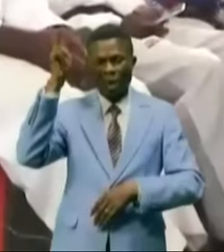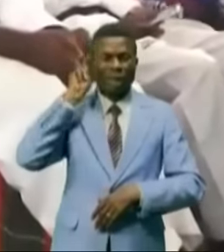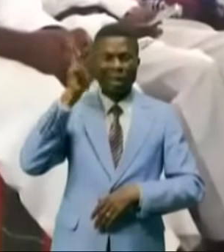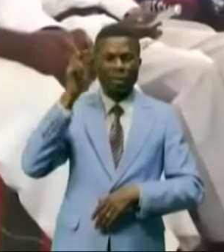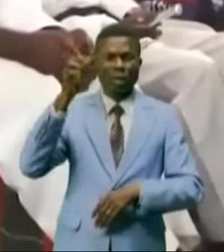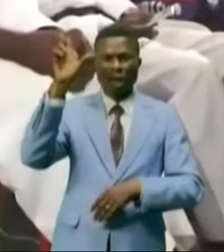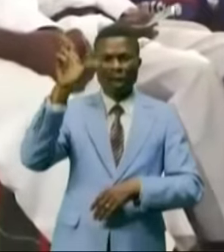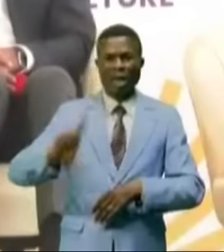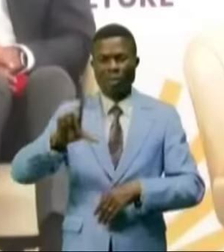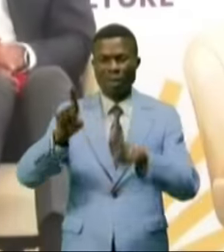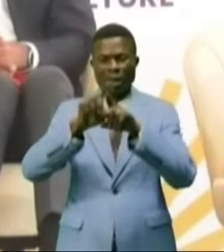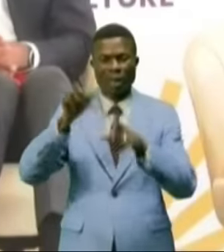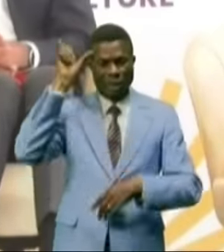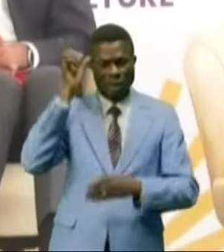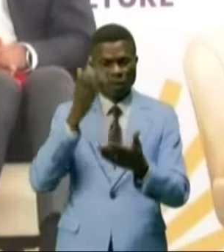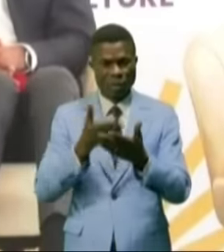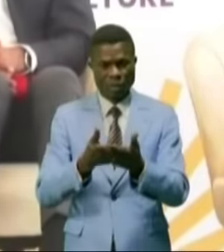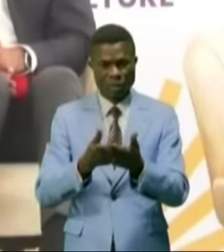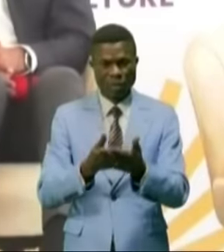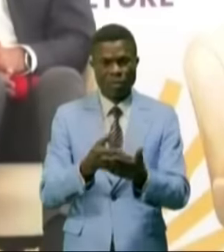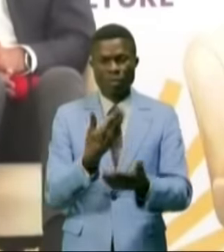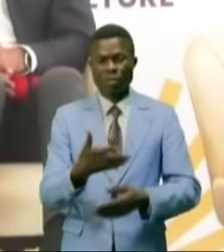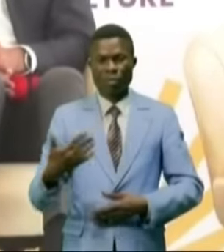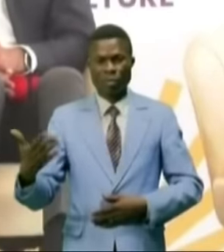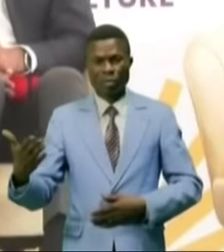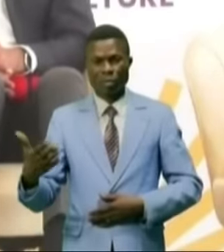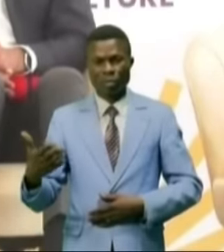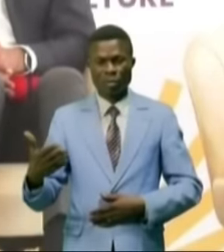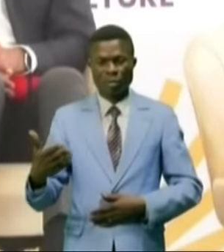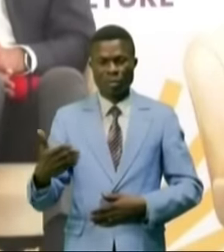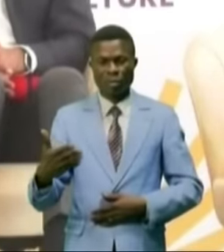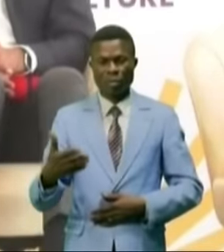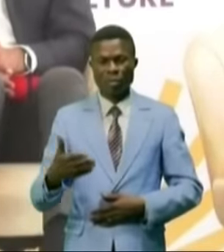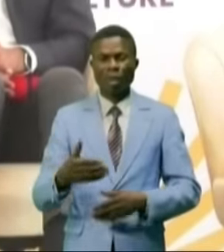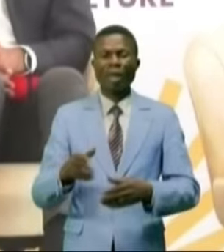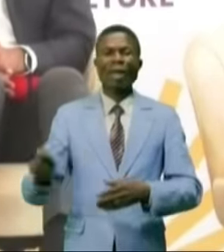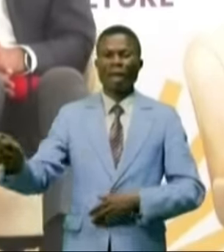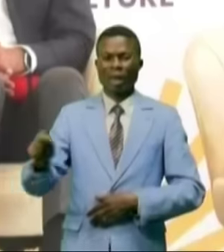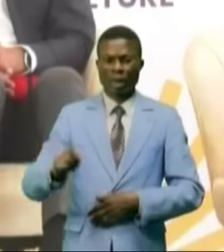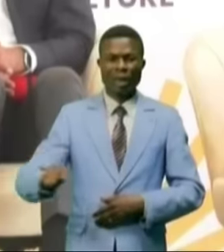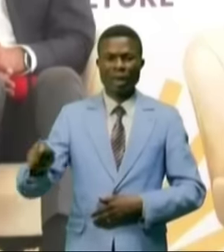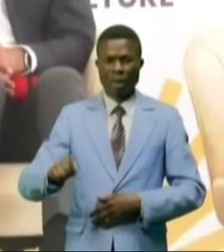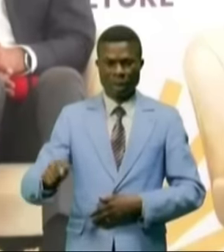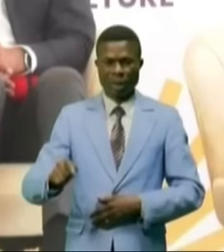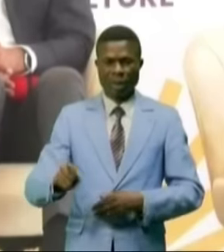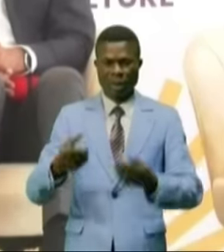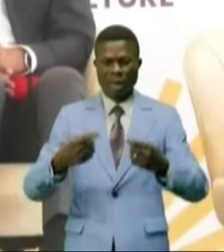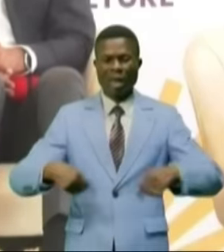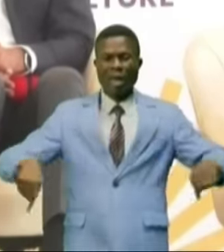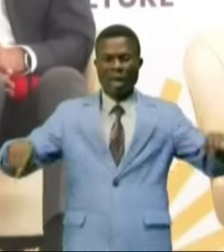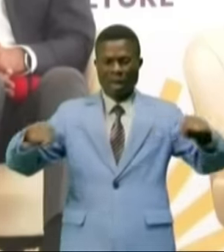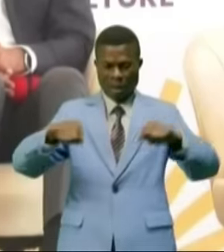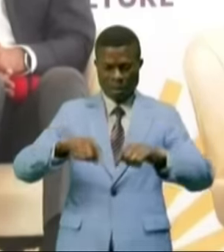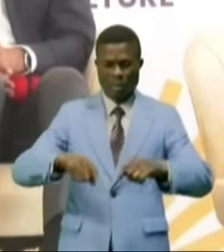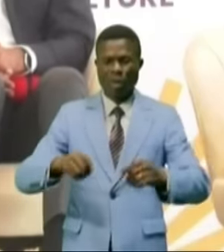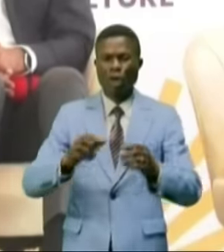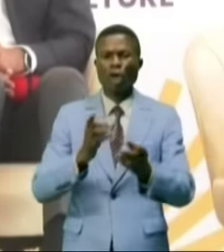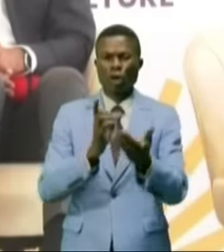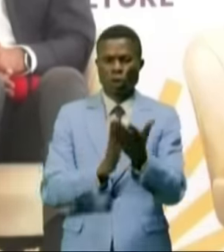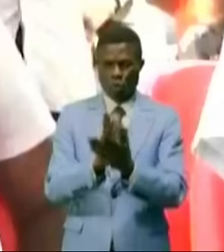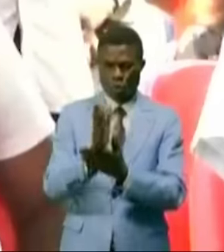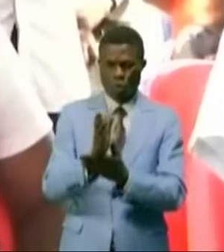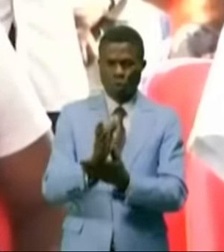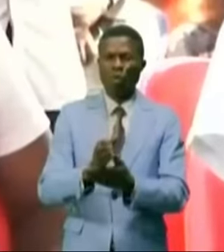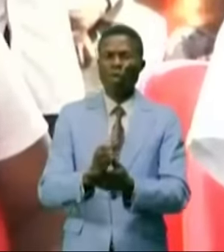et Lingwala. Ça va être un instrument d'attractivité du territoire, ça va être en plus de terrains aux normes qui vont permettre des